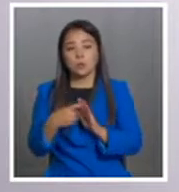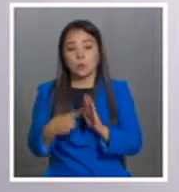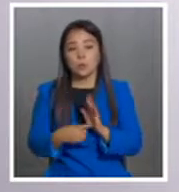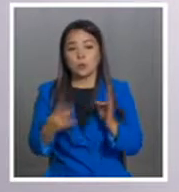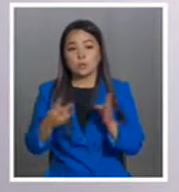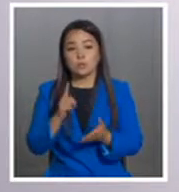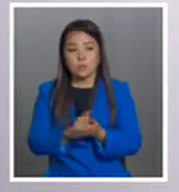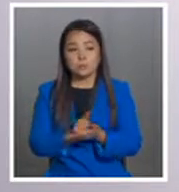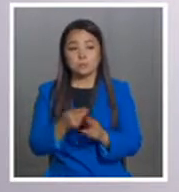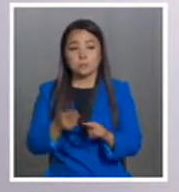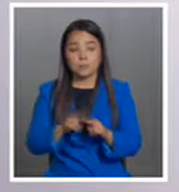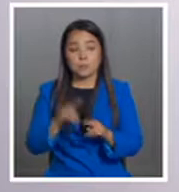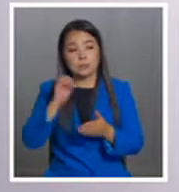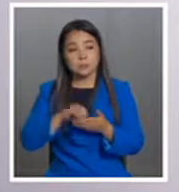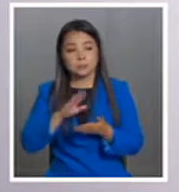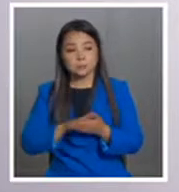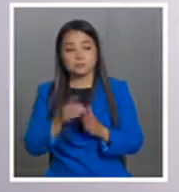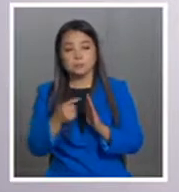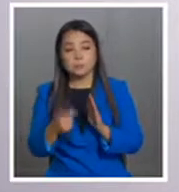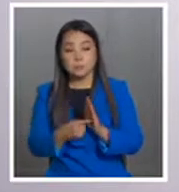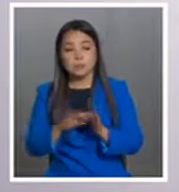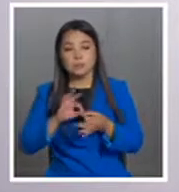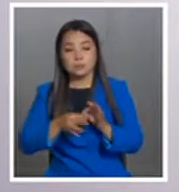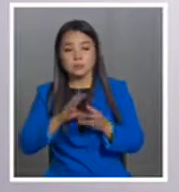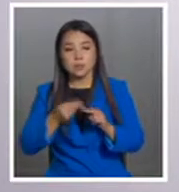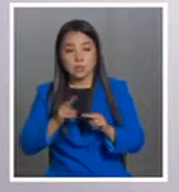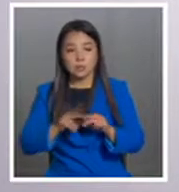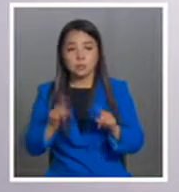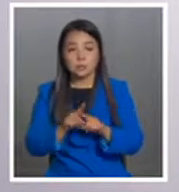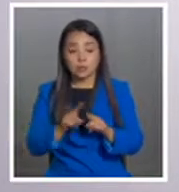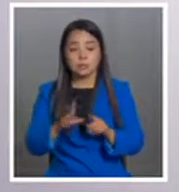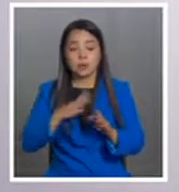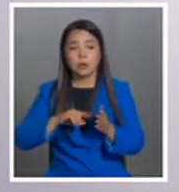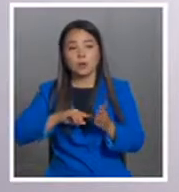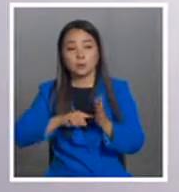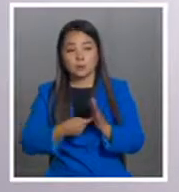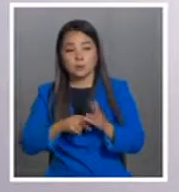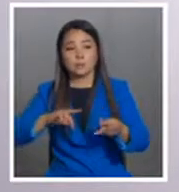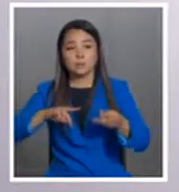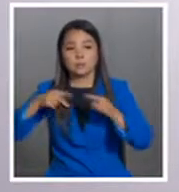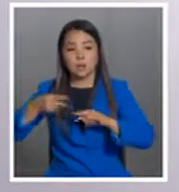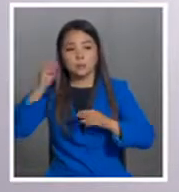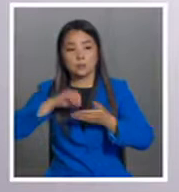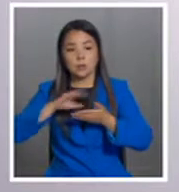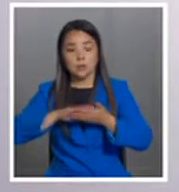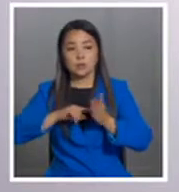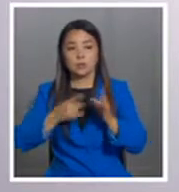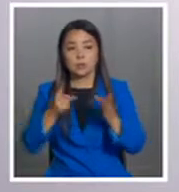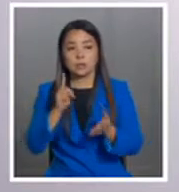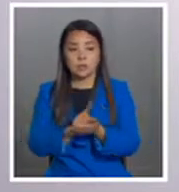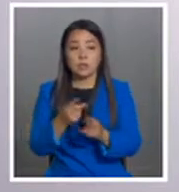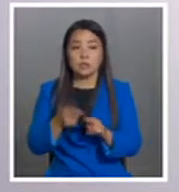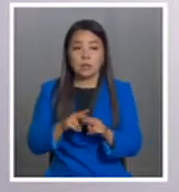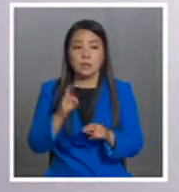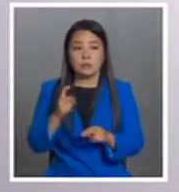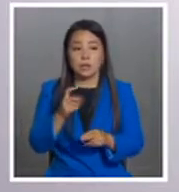Сіздер білесіздер, натурал санды бөлшекке бөлу үшін біз сол натурал санды осы бөлшектің кері санына көбейту керек болады. Сонда